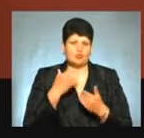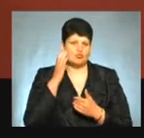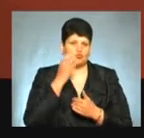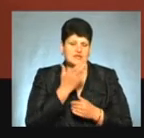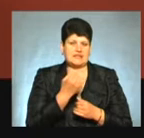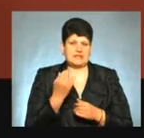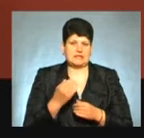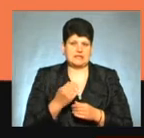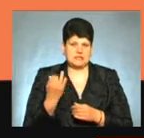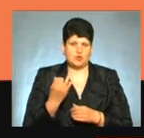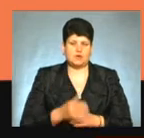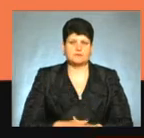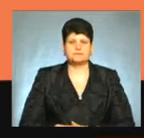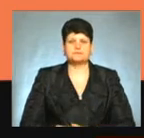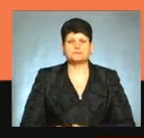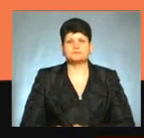їхні історії.